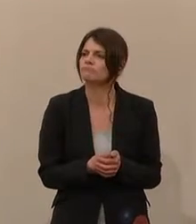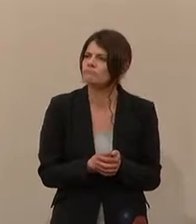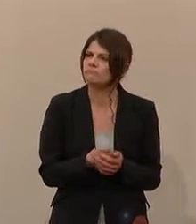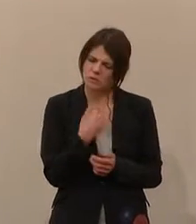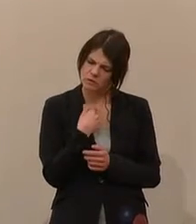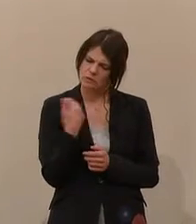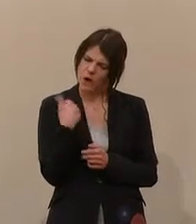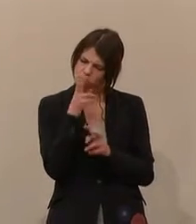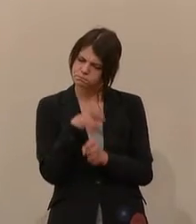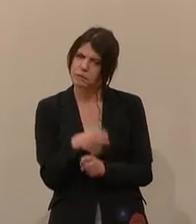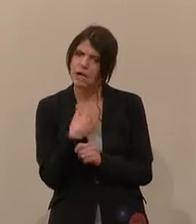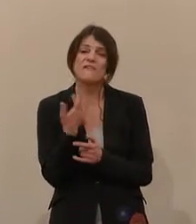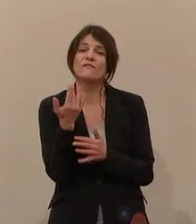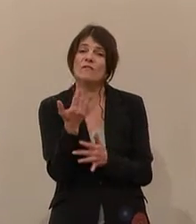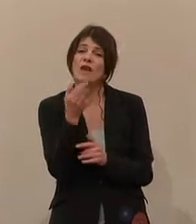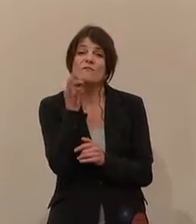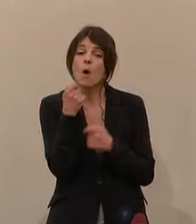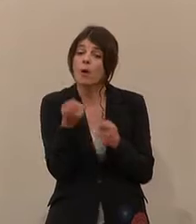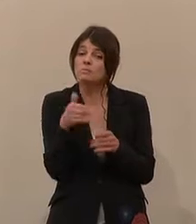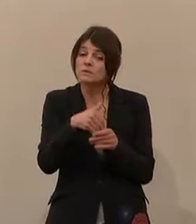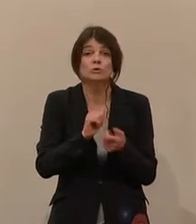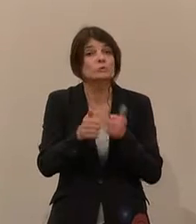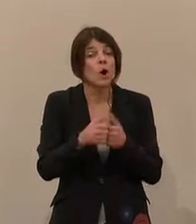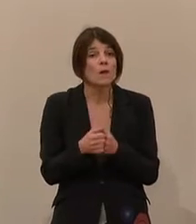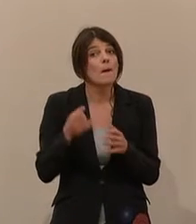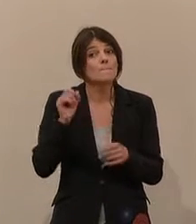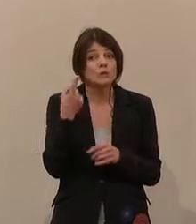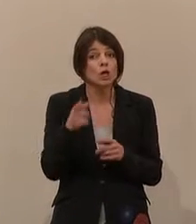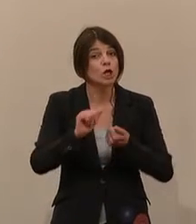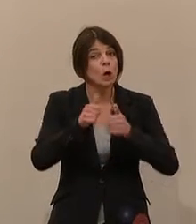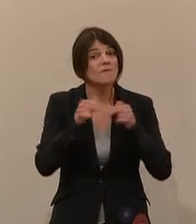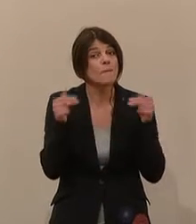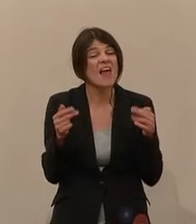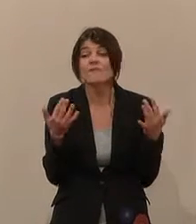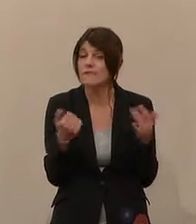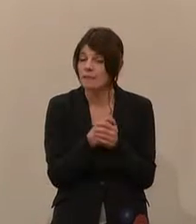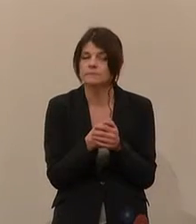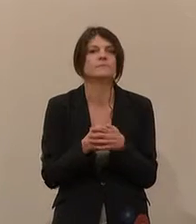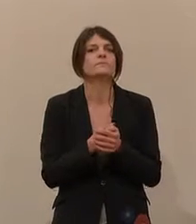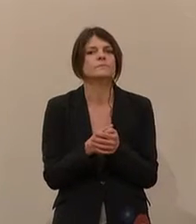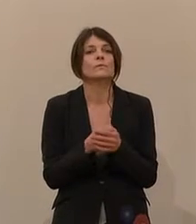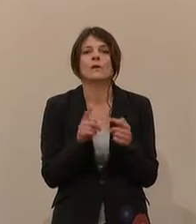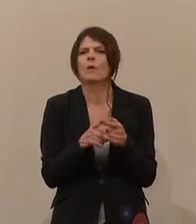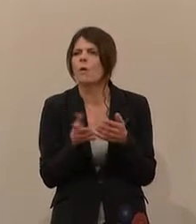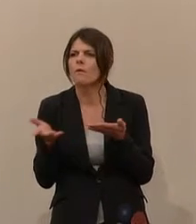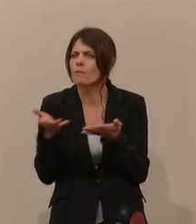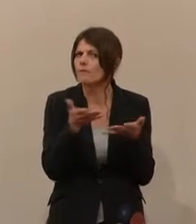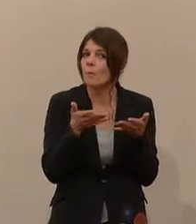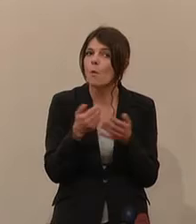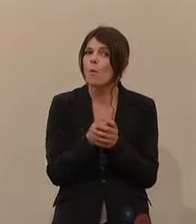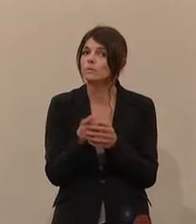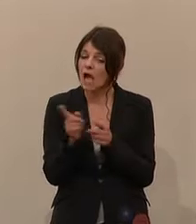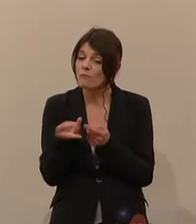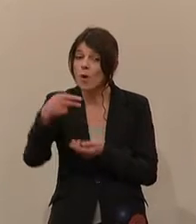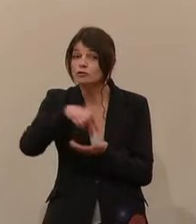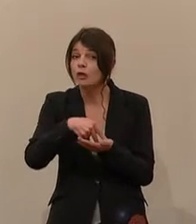näher damit beschäftigt, wie viele Frauen gibt es im Sport, insbesondere in den Sportverbänden, und wo sind die in Vorständen